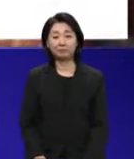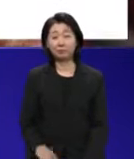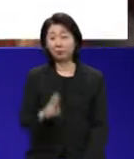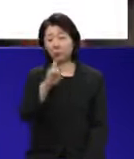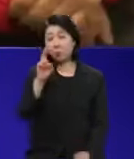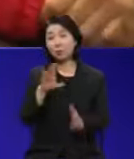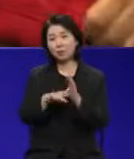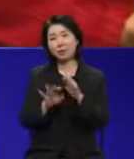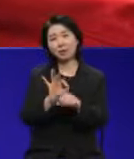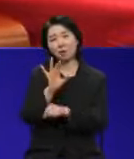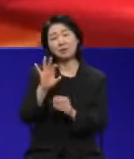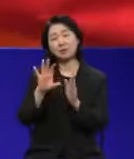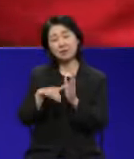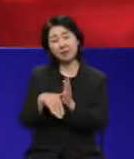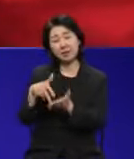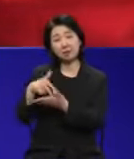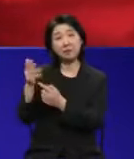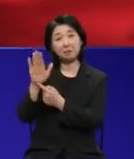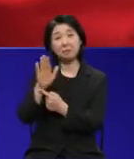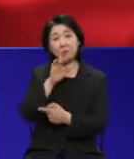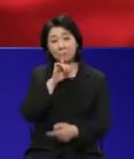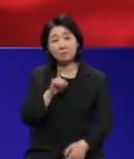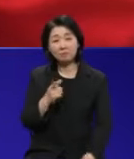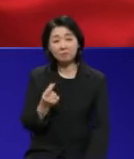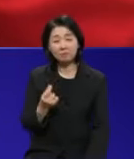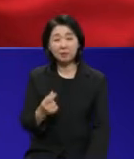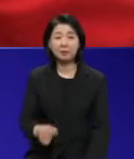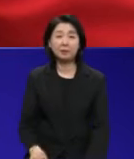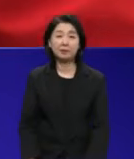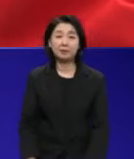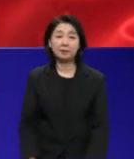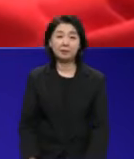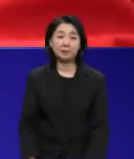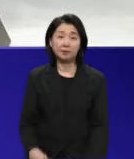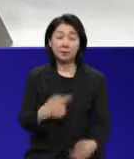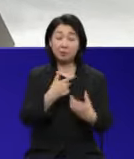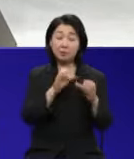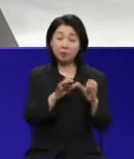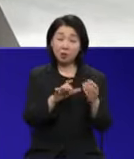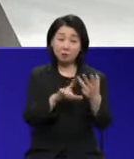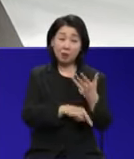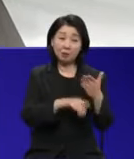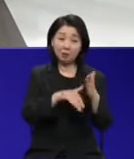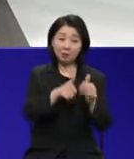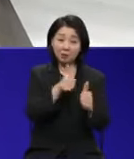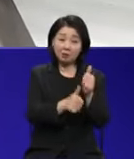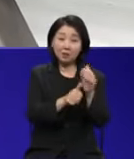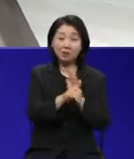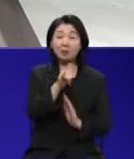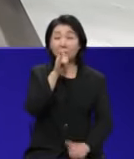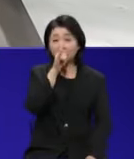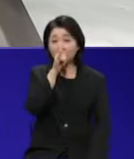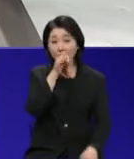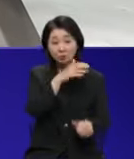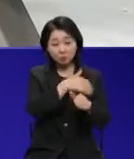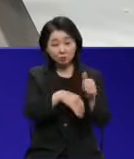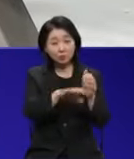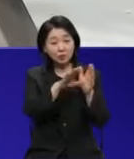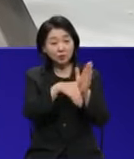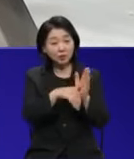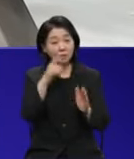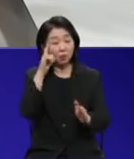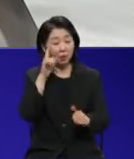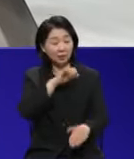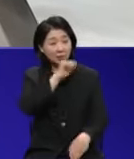밝힌다고 하니까 지켜봐야 될 준 같은 경우에는 지금 8월에 전당대회를 앞두고 있거든요 근데 이런 분위기라면 사실은네 뭐 워낙 또